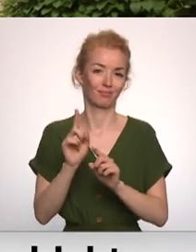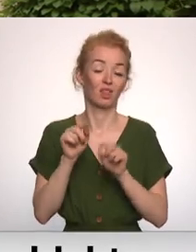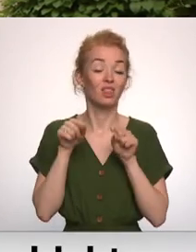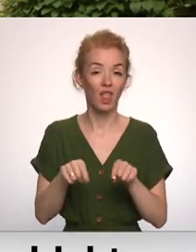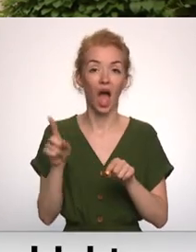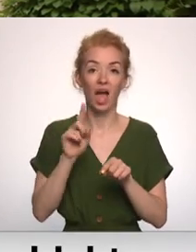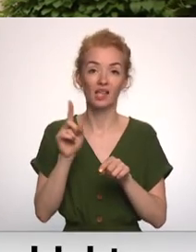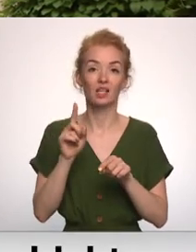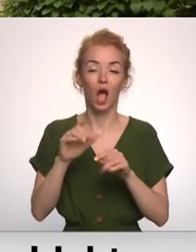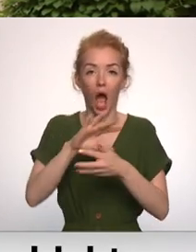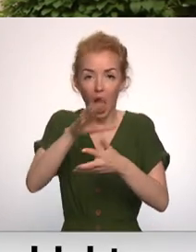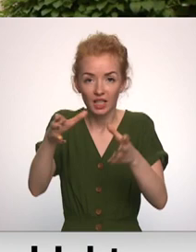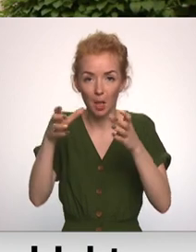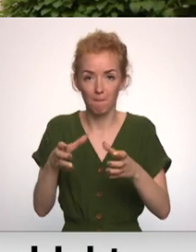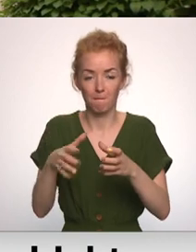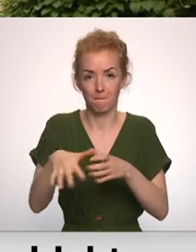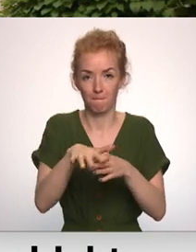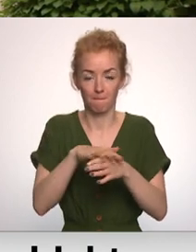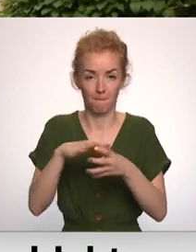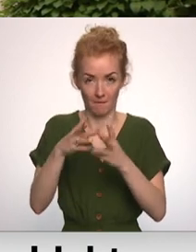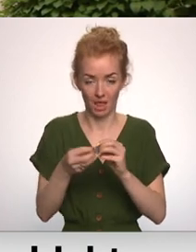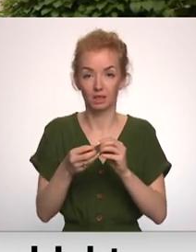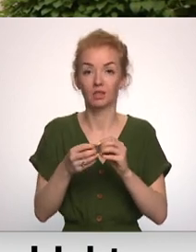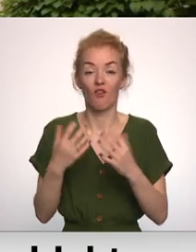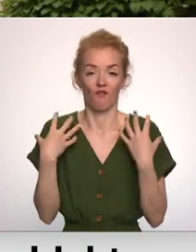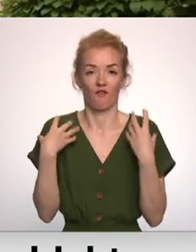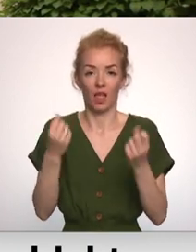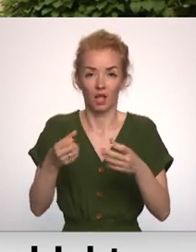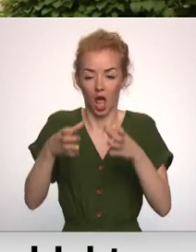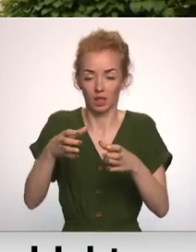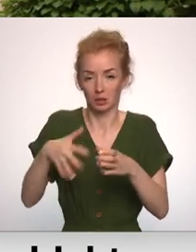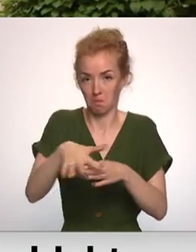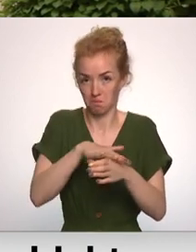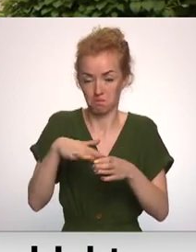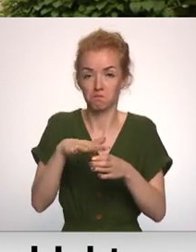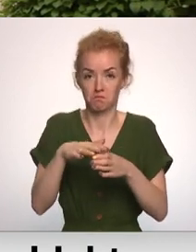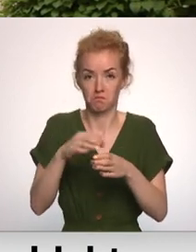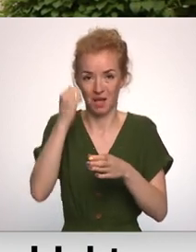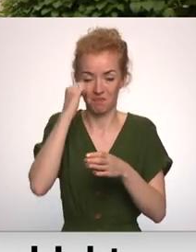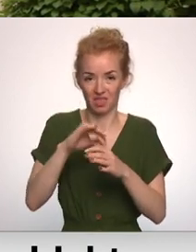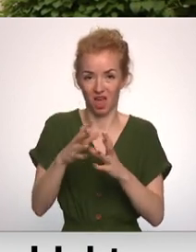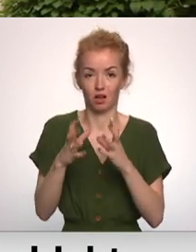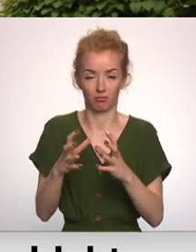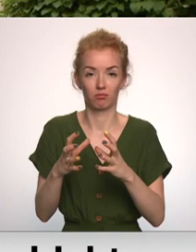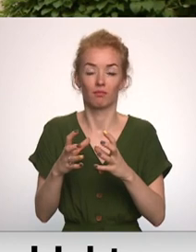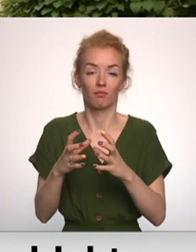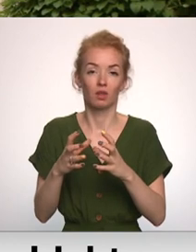ir ansambļa sastāvdaļa, līdz ar to vesela ansambļa sastāvdaļa, ir, nu,